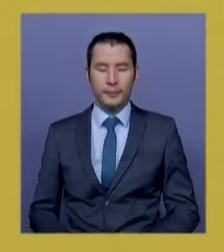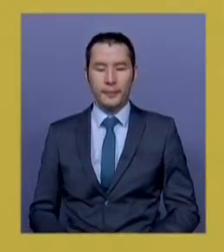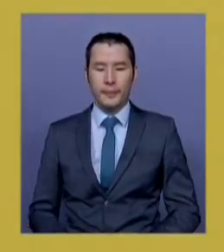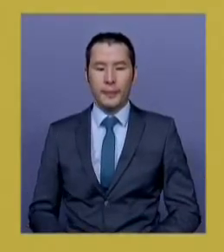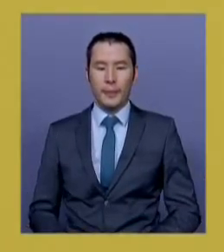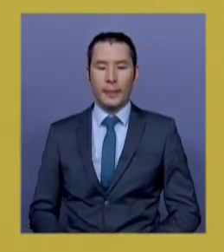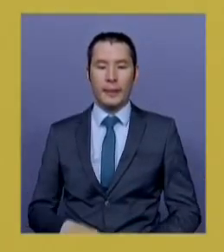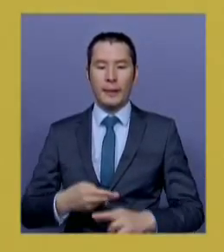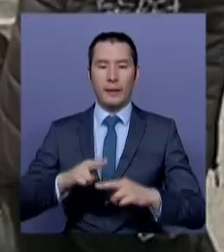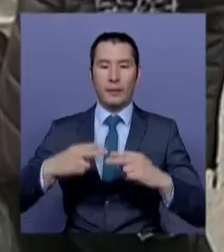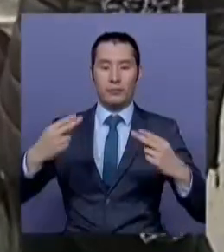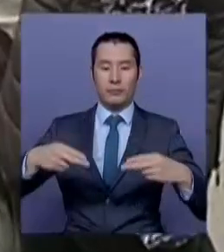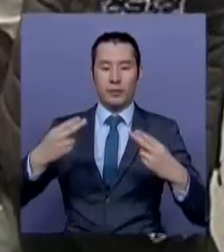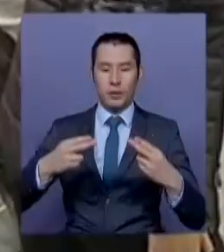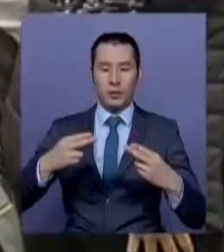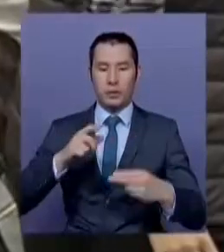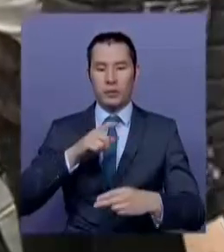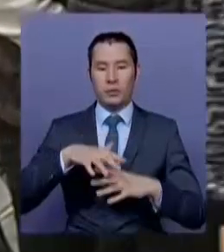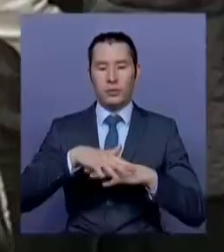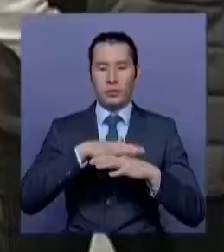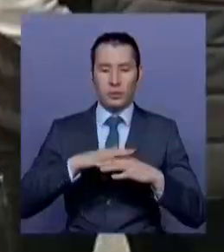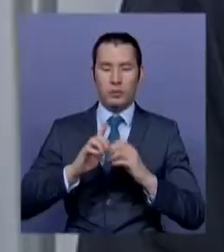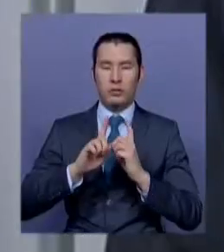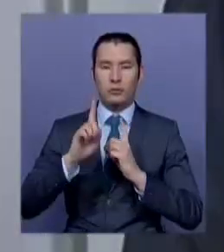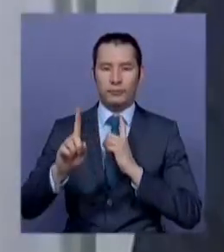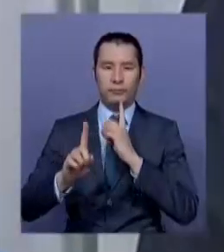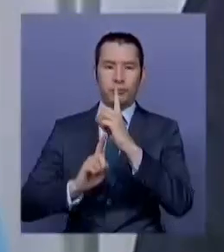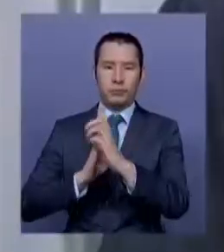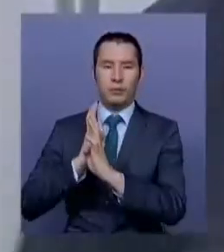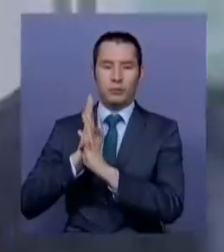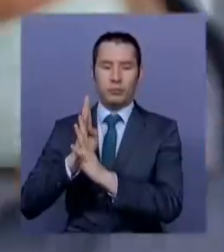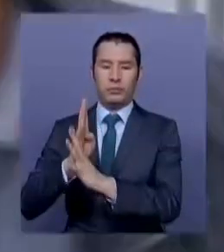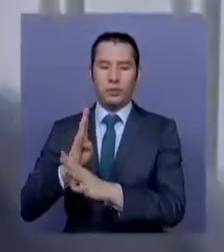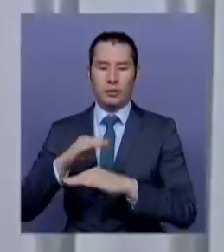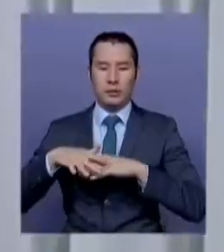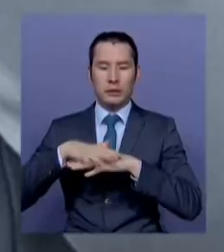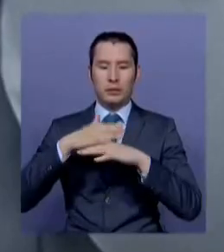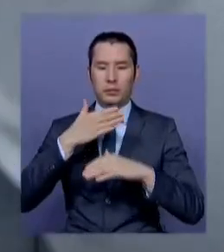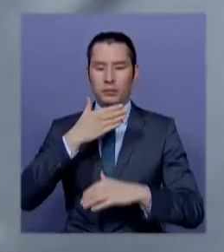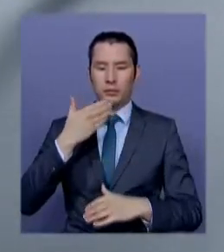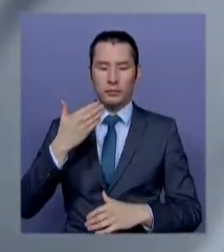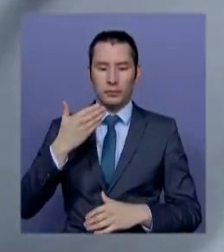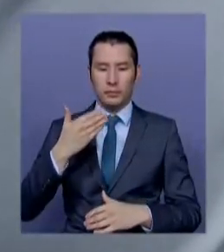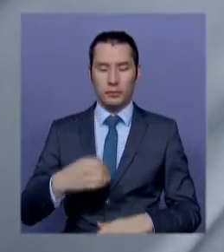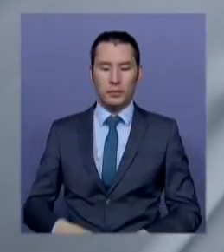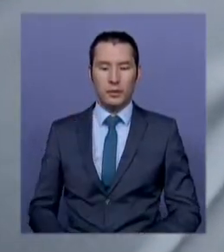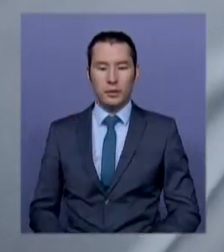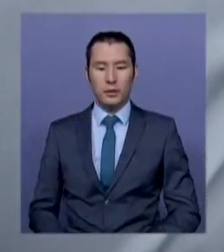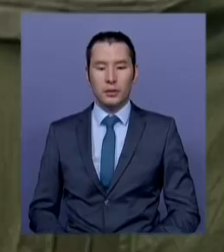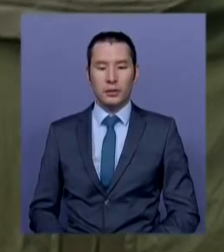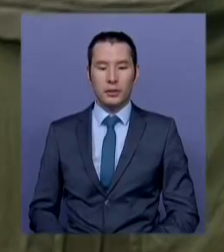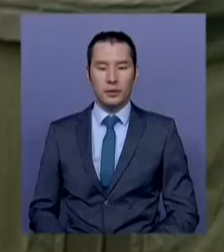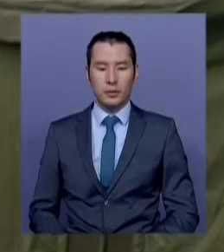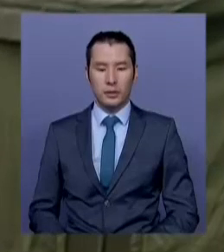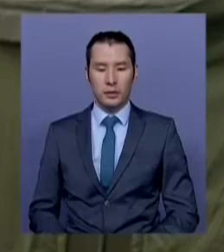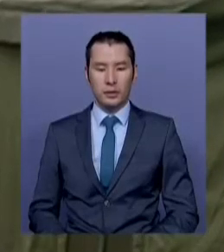Бақылау пунктінде халық бірінің артынан бірі кезекке тұрып, еш кедергісіз қалау мағына өтіп жатыр. Алматы шекарасына кіргендердің басым бөлігі осында